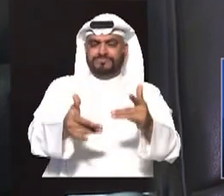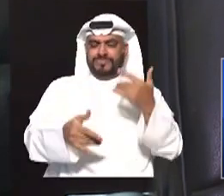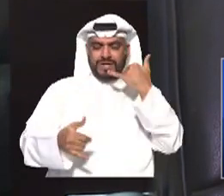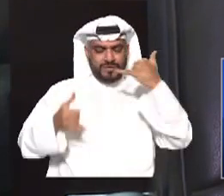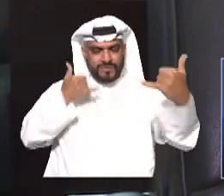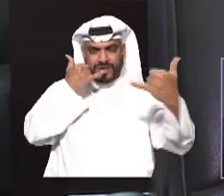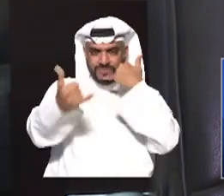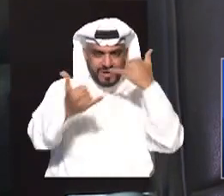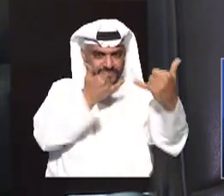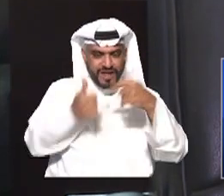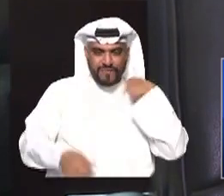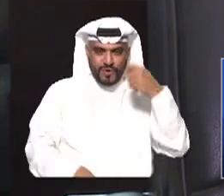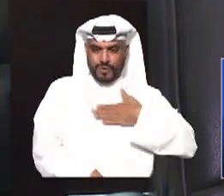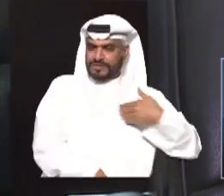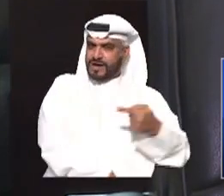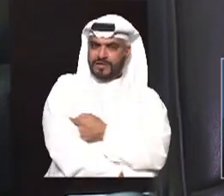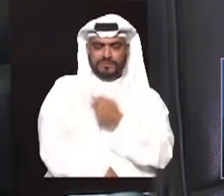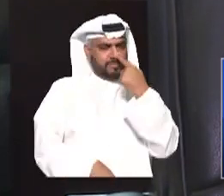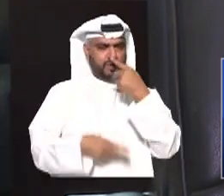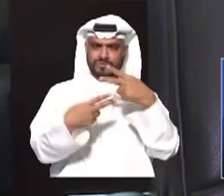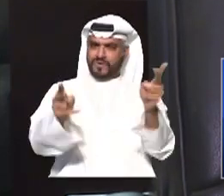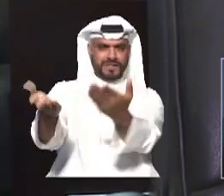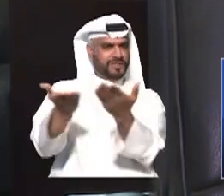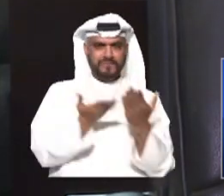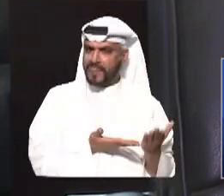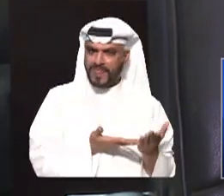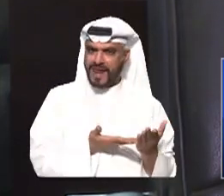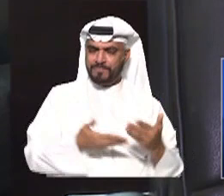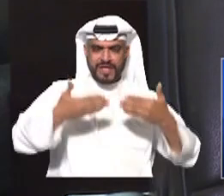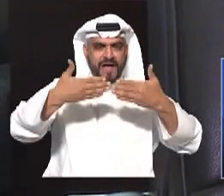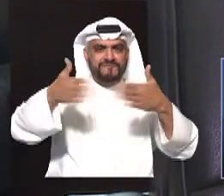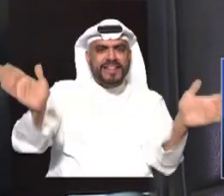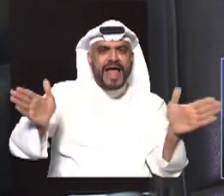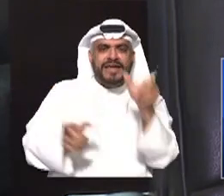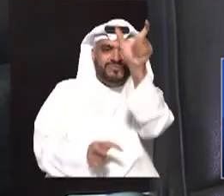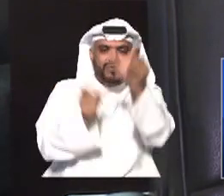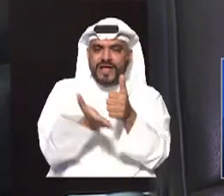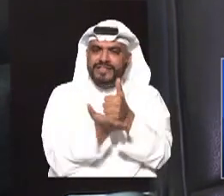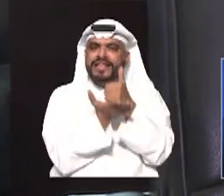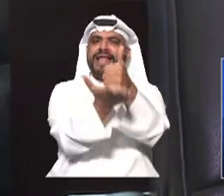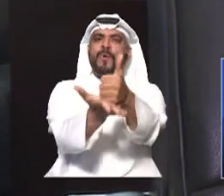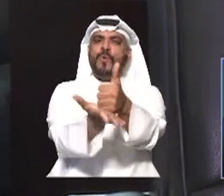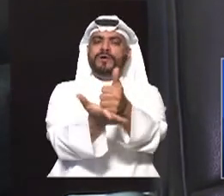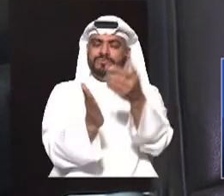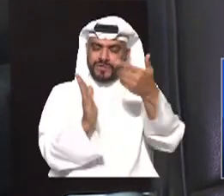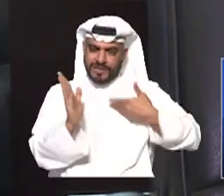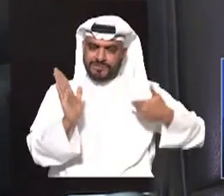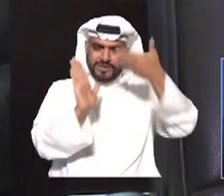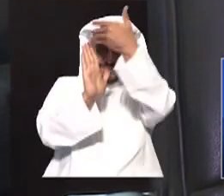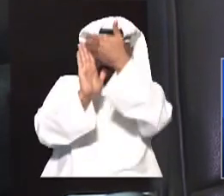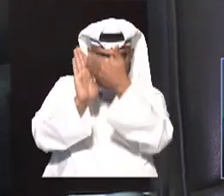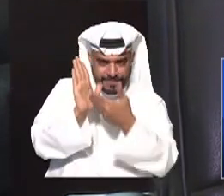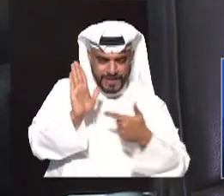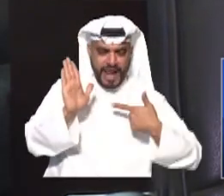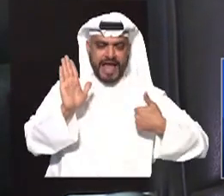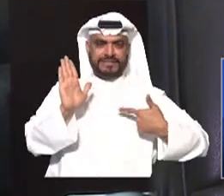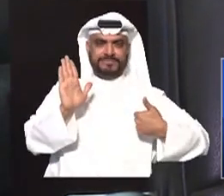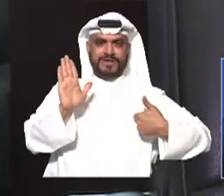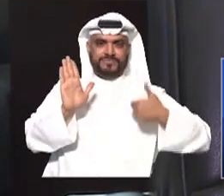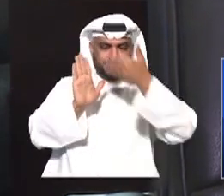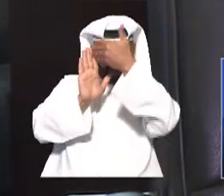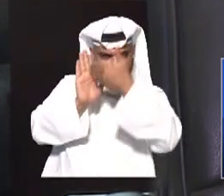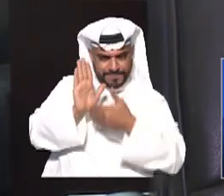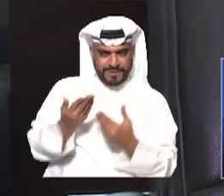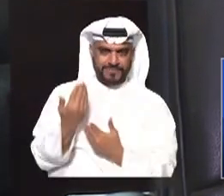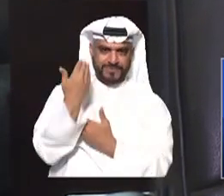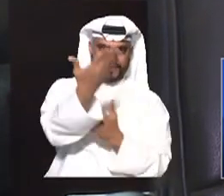الأخوان في وزارة الصحة وأبدوا ترحيبهم بهذا الأمر، فتحنا باب التطوع لطلبتنا وعدينا كشف بأسماء المتطوعين ورفعه